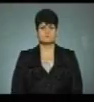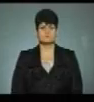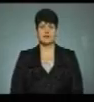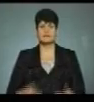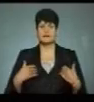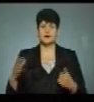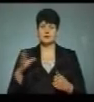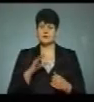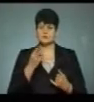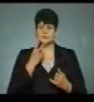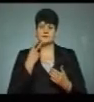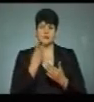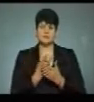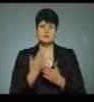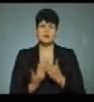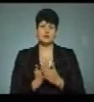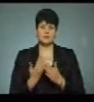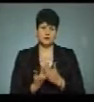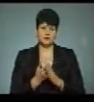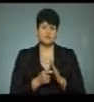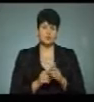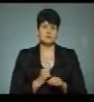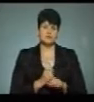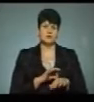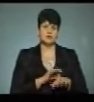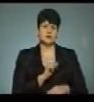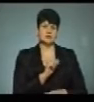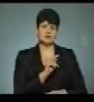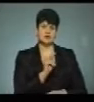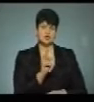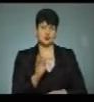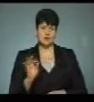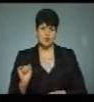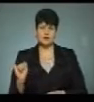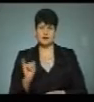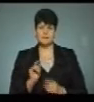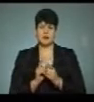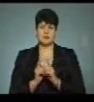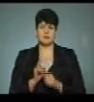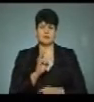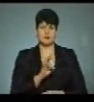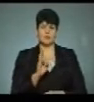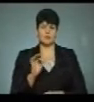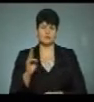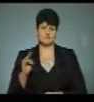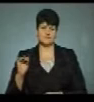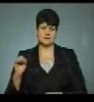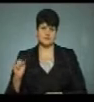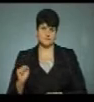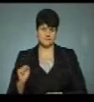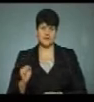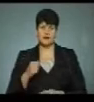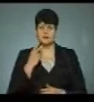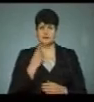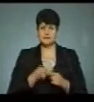Вітаю всіх, хто зараз з нами. Ви дивитесь новини у студії. Для вас працюють ведуча Анастасія Чечко і сурдоперекладач Надія Коцовська. І у цьому випуску